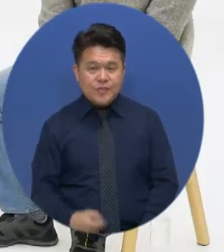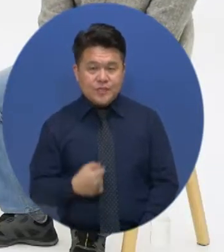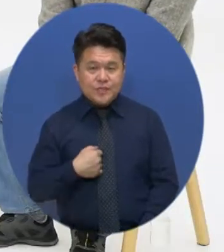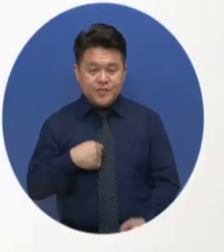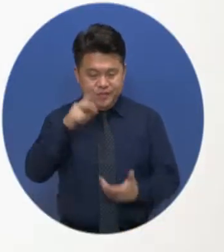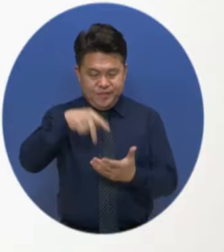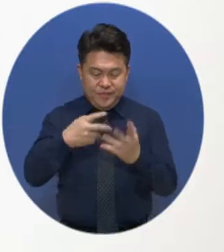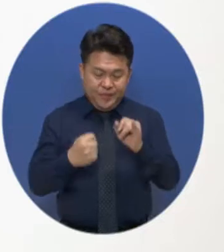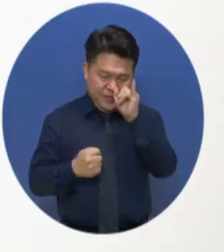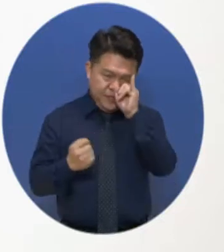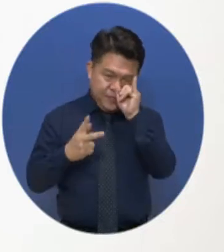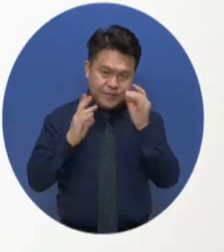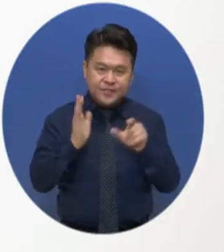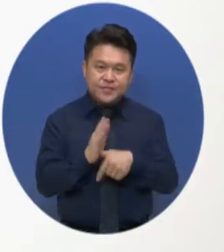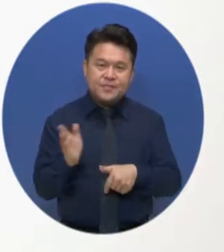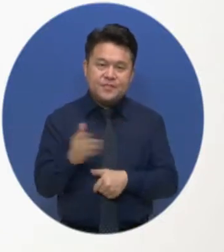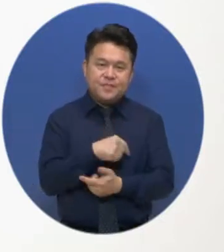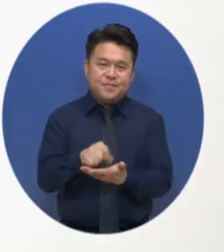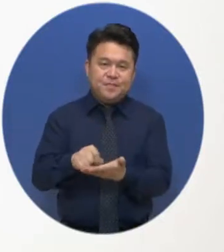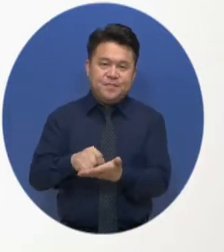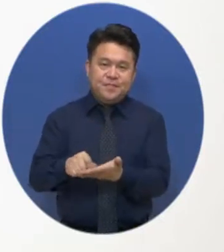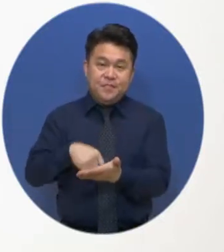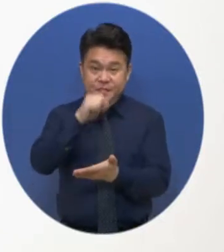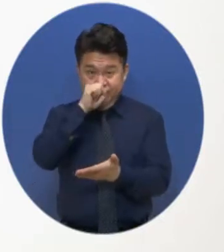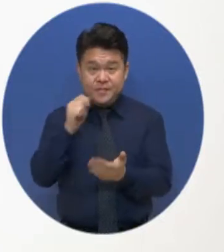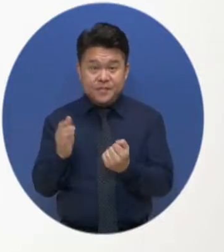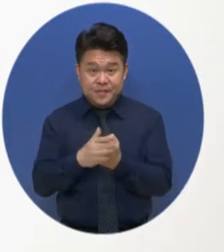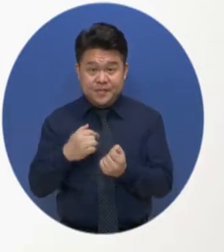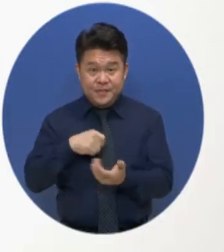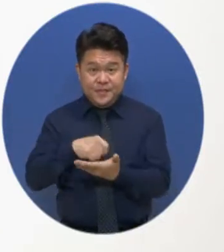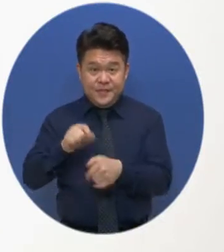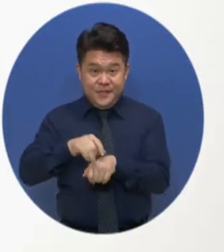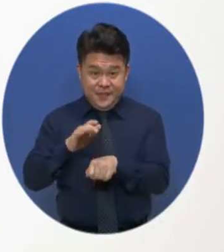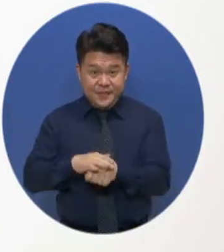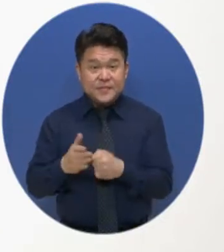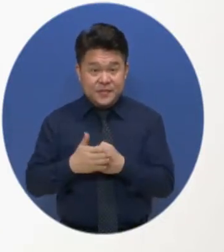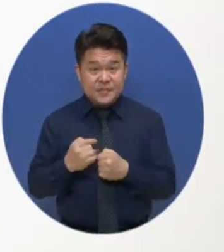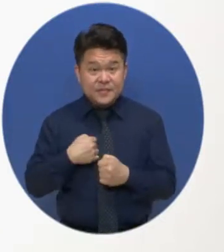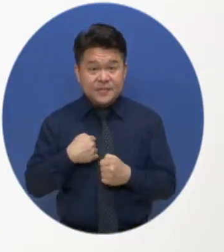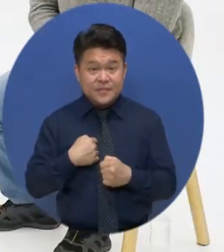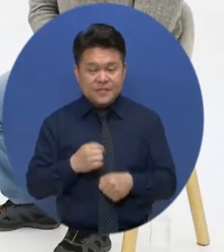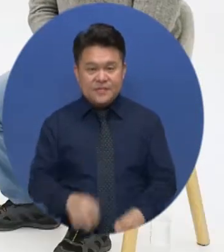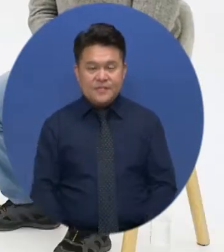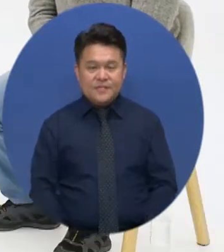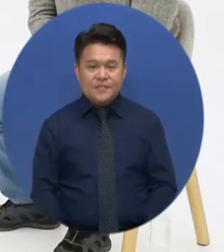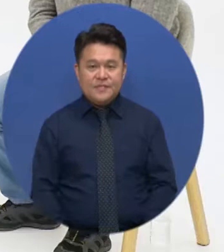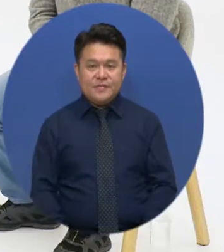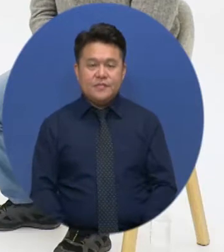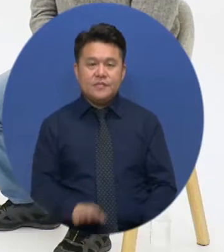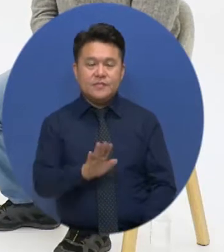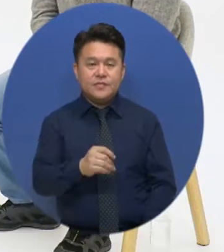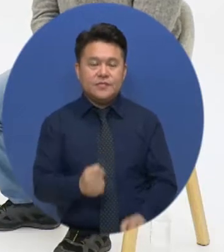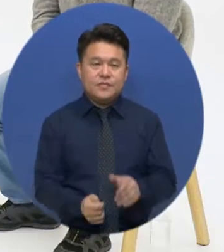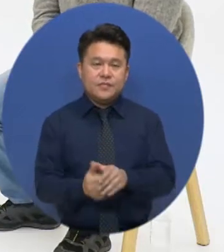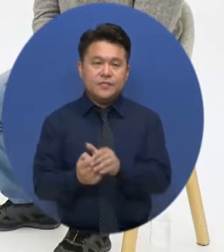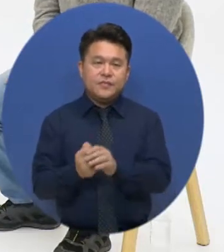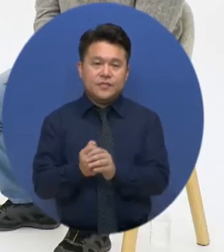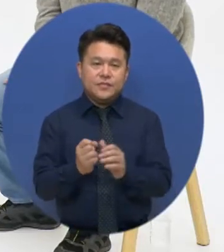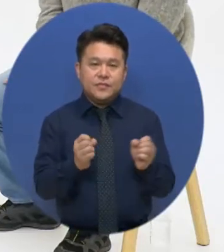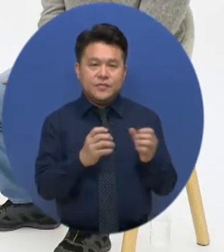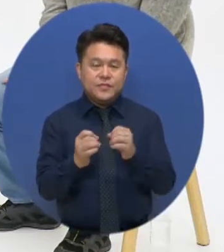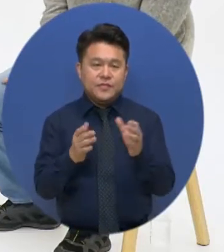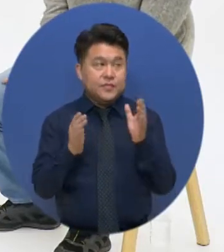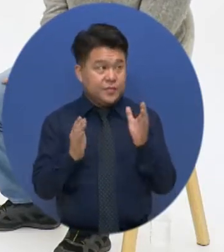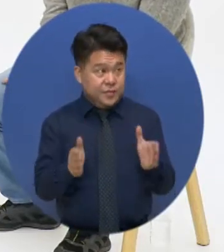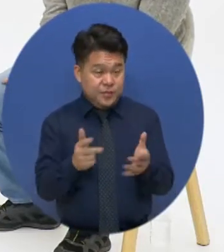읽고 어릴 때부터 이렇게 쓰는 걸 되게 좋아해서 쓰는 게 습관이 돼서 이렇게 그런 것 같아요. 톡톡튜브를 촬영을